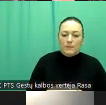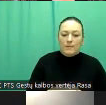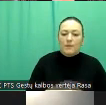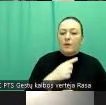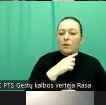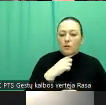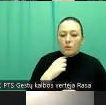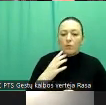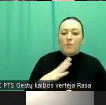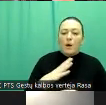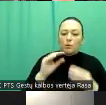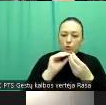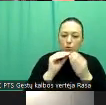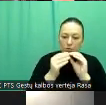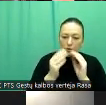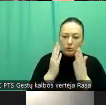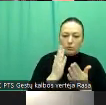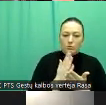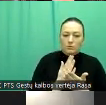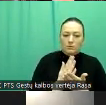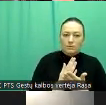mano sutarčių užsienyje